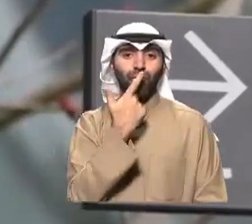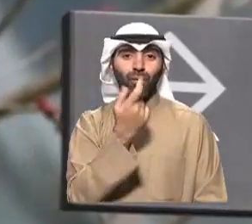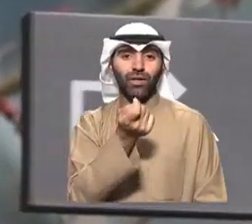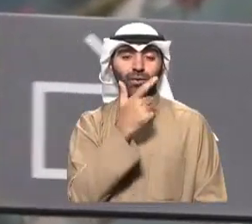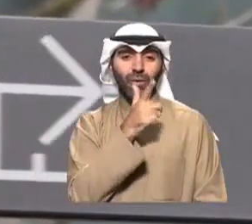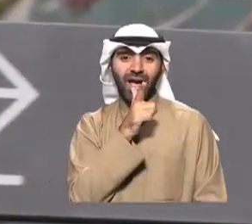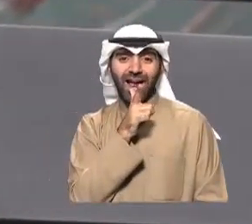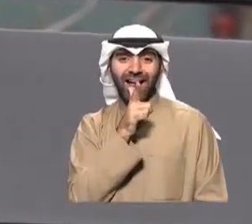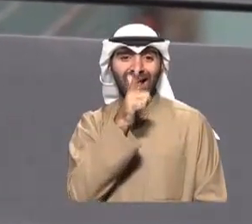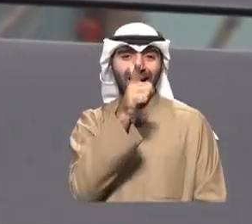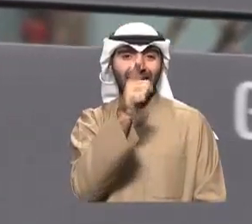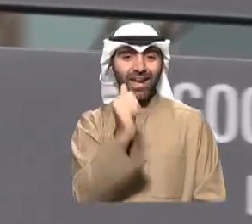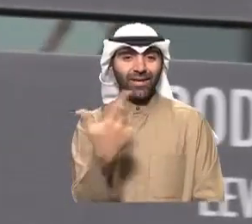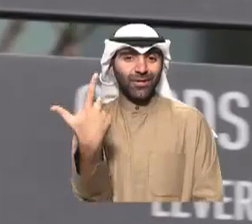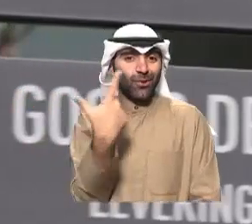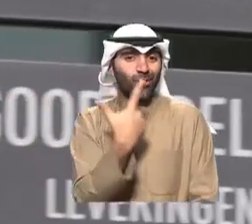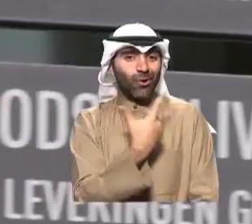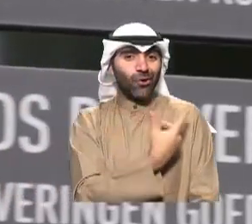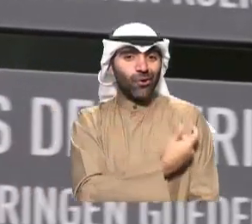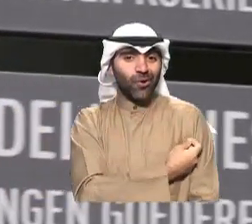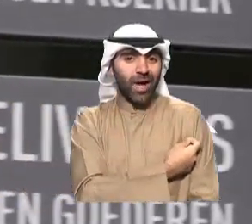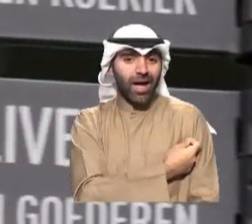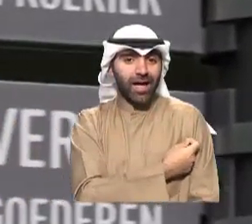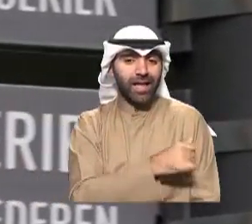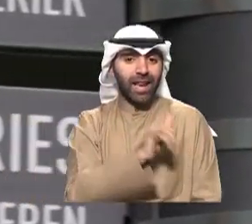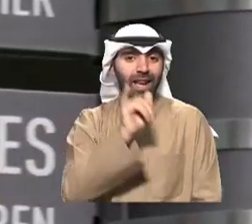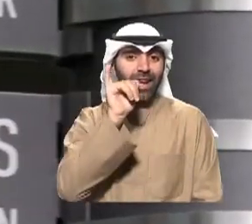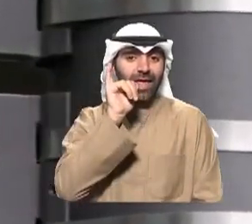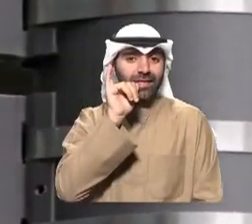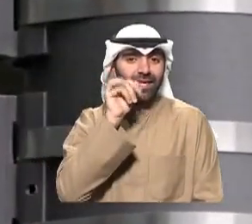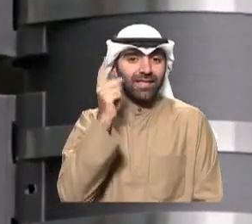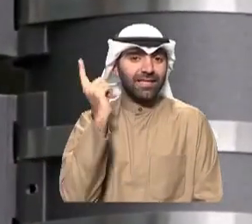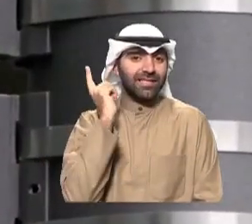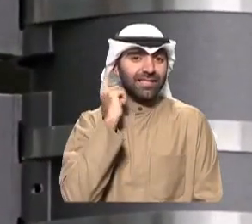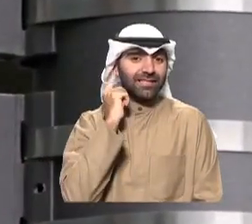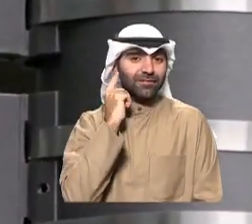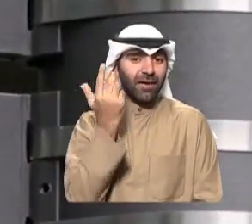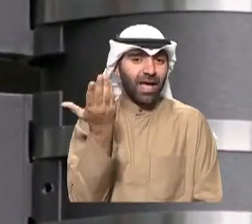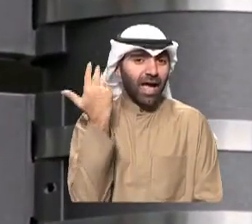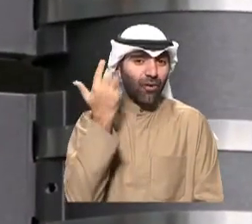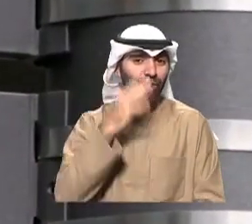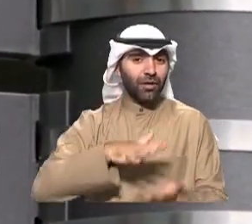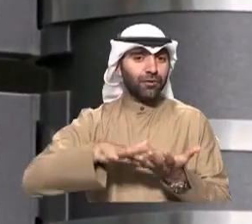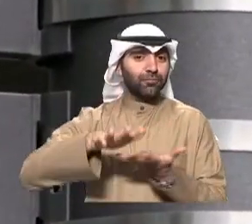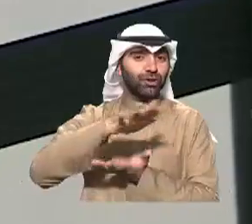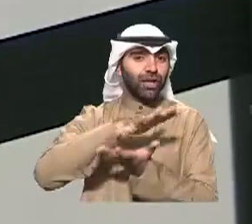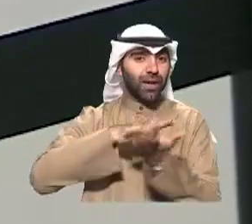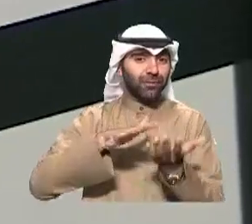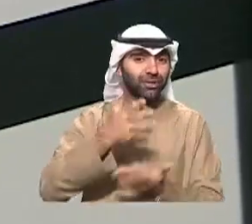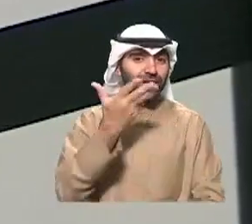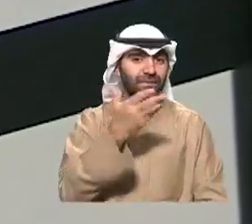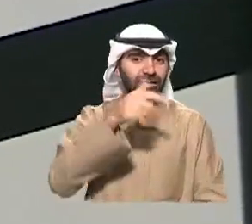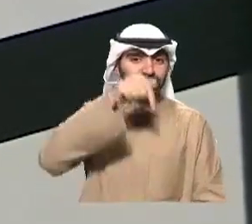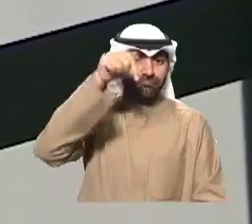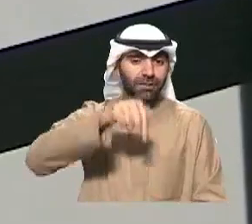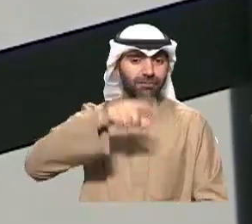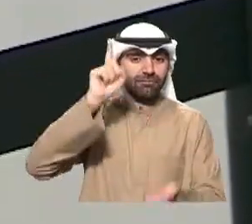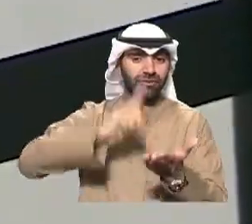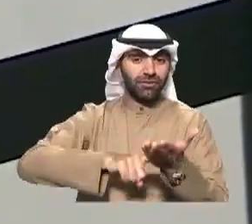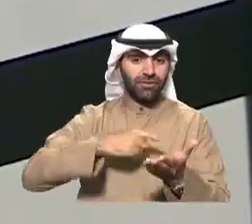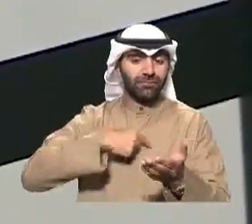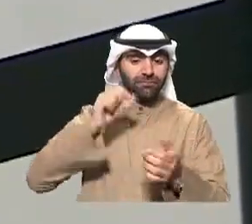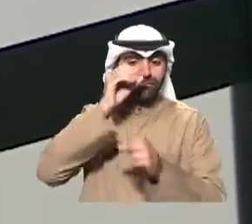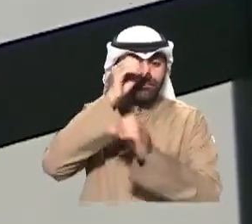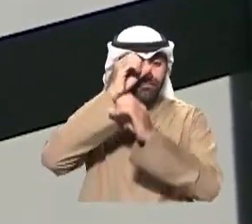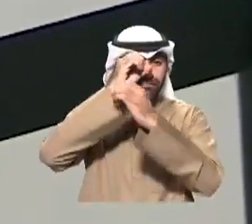بزيادة عامة في مخاطر تجلط الدم، وأن فوائد استخدامه تفوق المخاطر، ما يفتح الطريق أمام